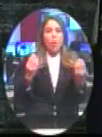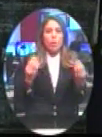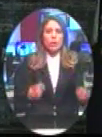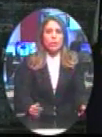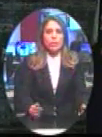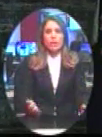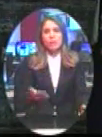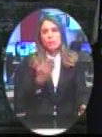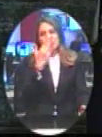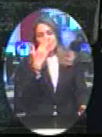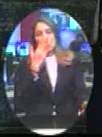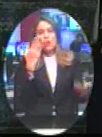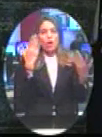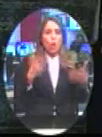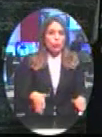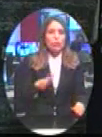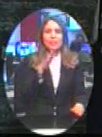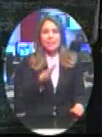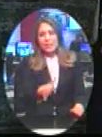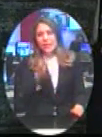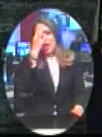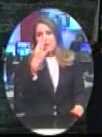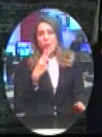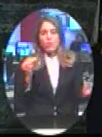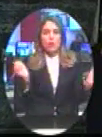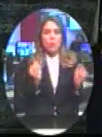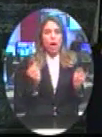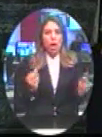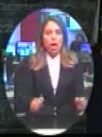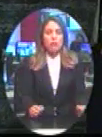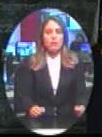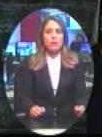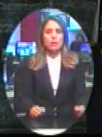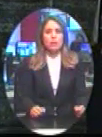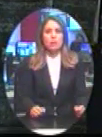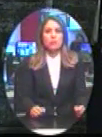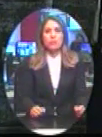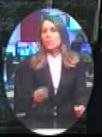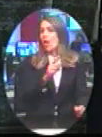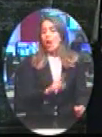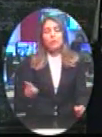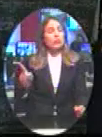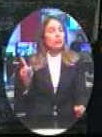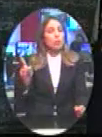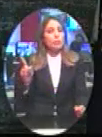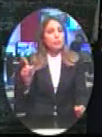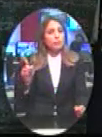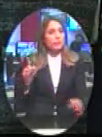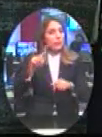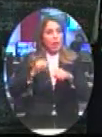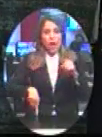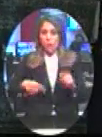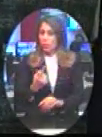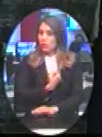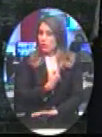משנאה, מעיוורון ופחד, ובל נשלה את עצמנו. המקום הזה, הבית